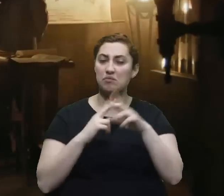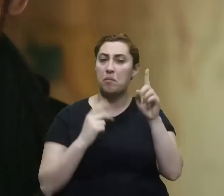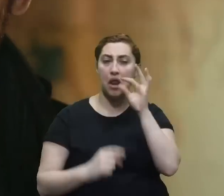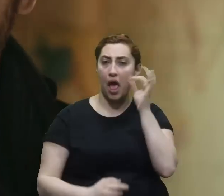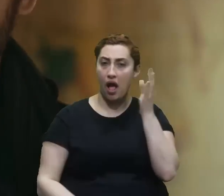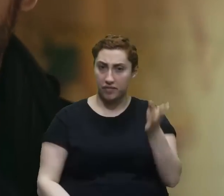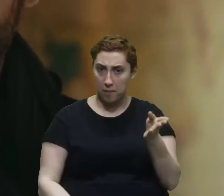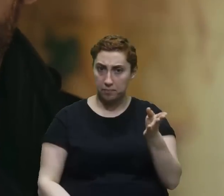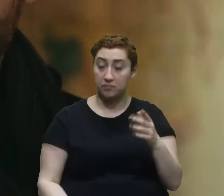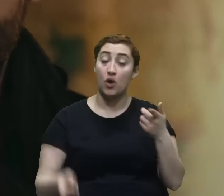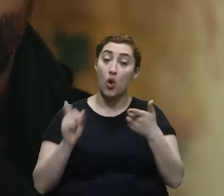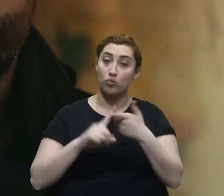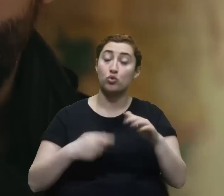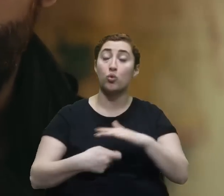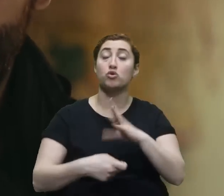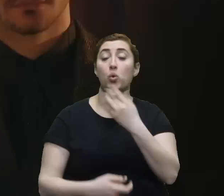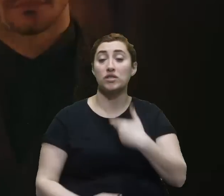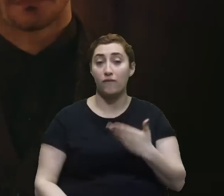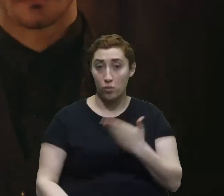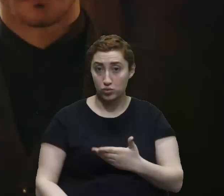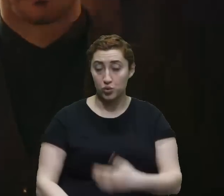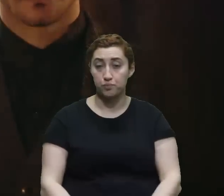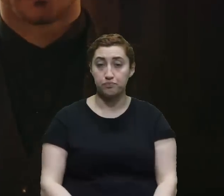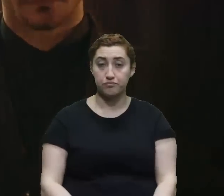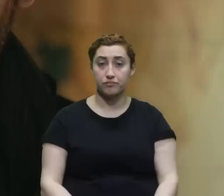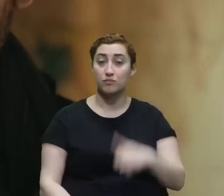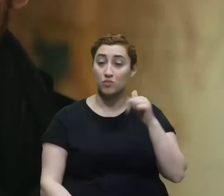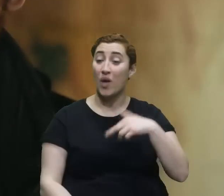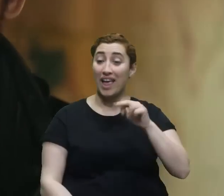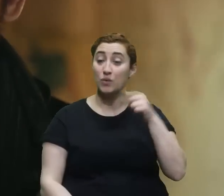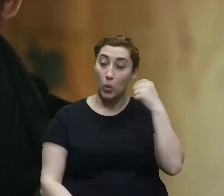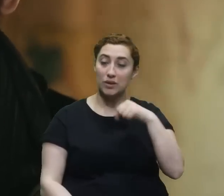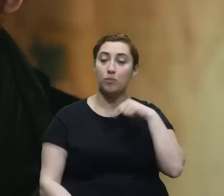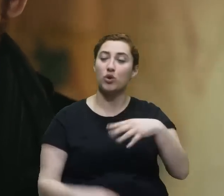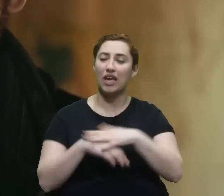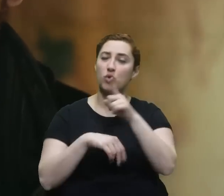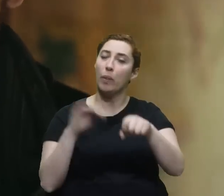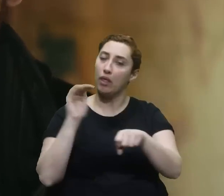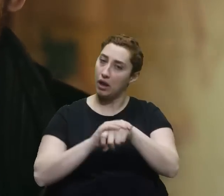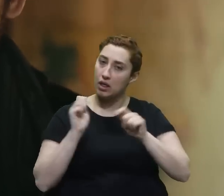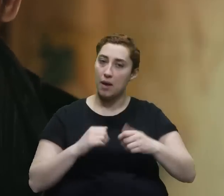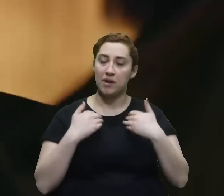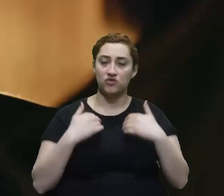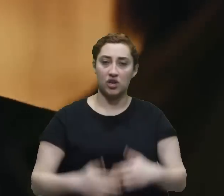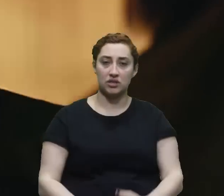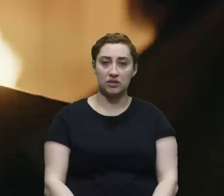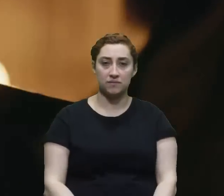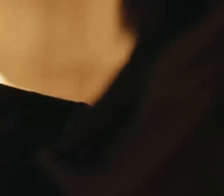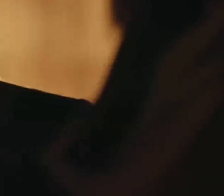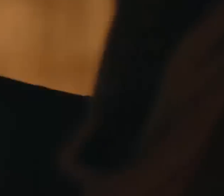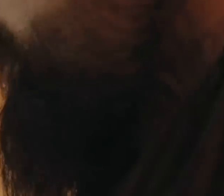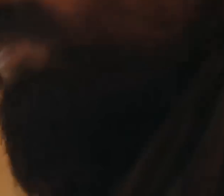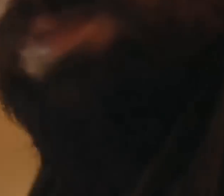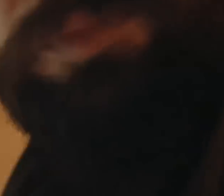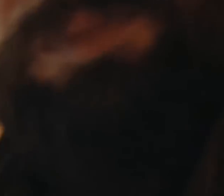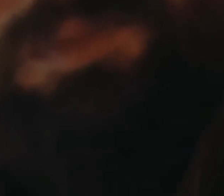bir adam. Diğeri ise kumar düşkünlüğü. Bu zaafı onu bu gece yakalamamızı sağlayacak. Ali başıyla olumladı. Toplantı